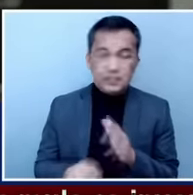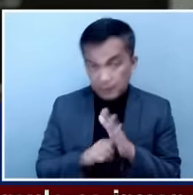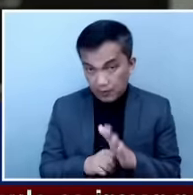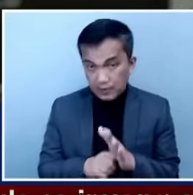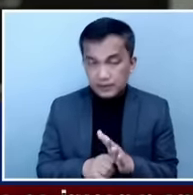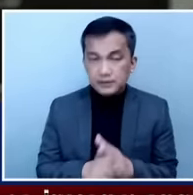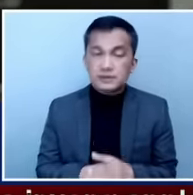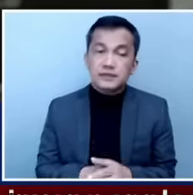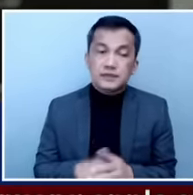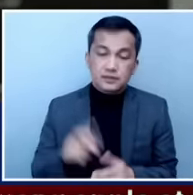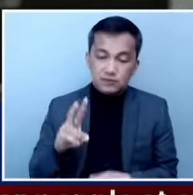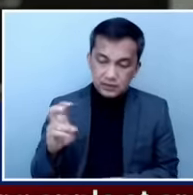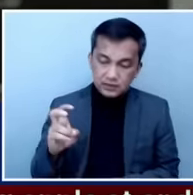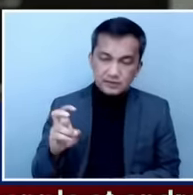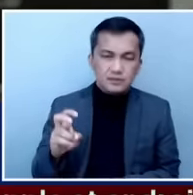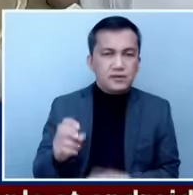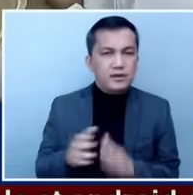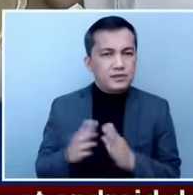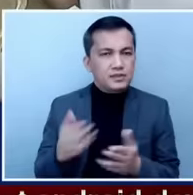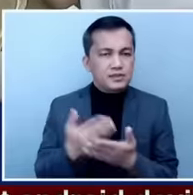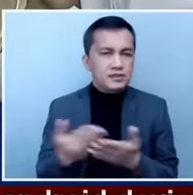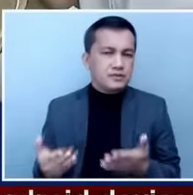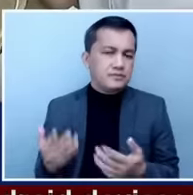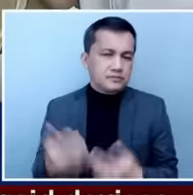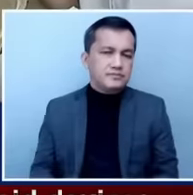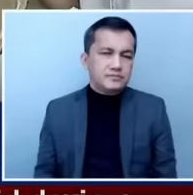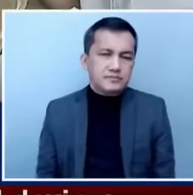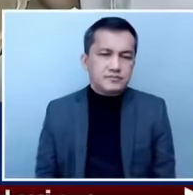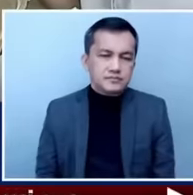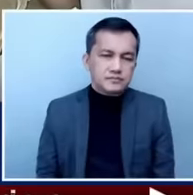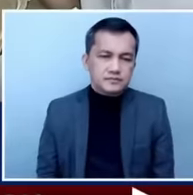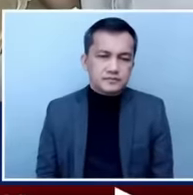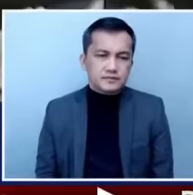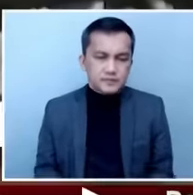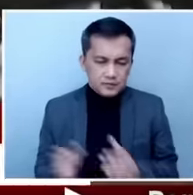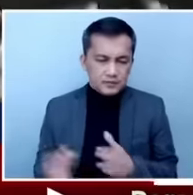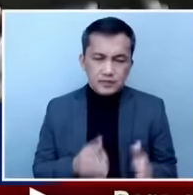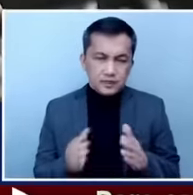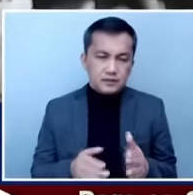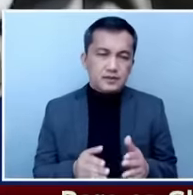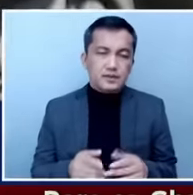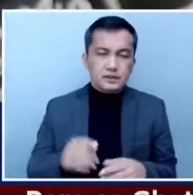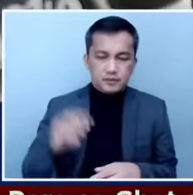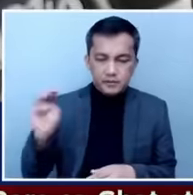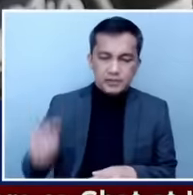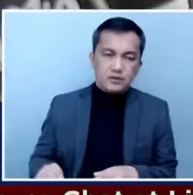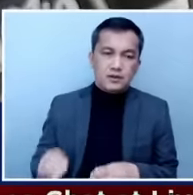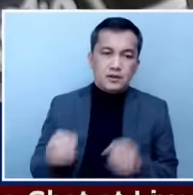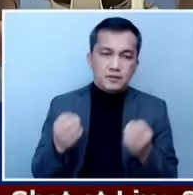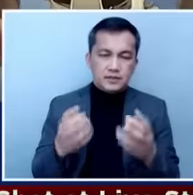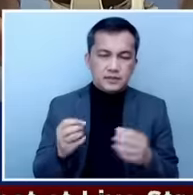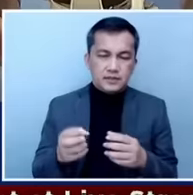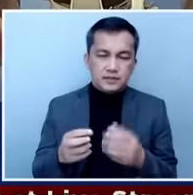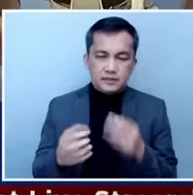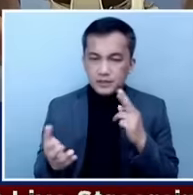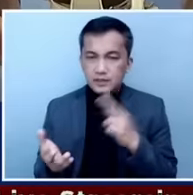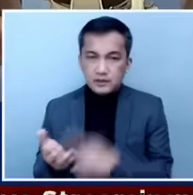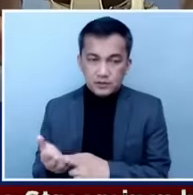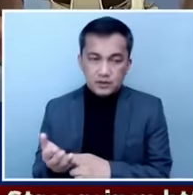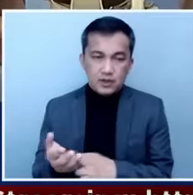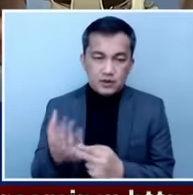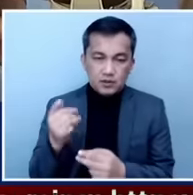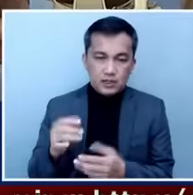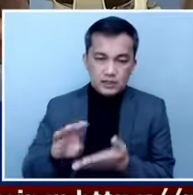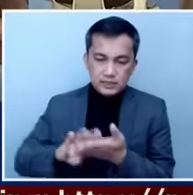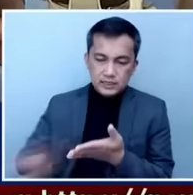yung 200, malaking bagay na po yun. Pinaghahandaan na ng Meralco ang pagdami na magre-rehistro dahil tanggal